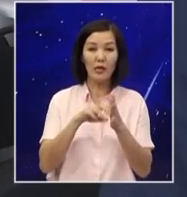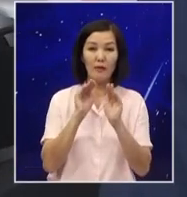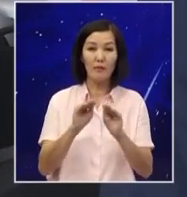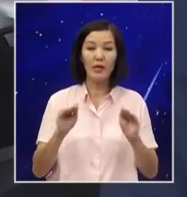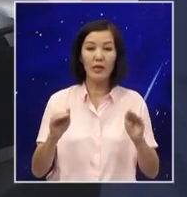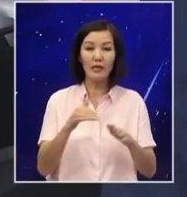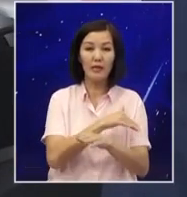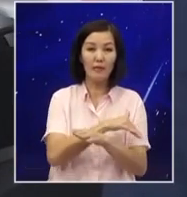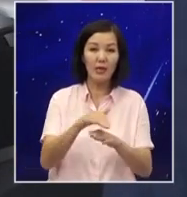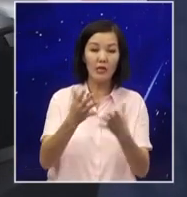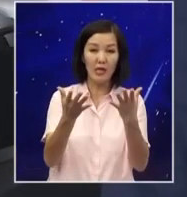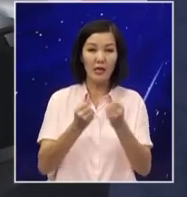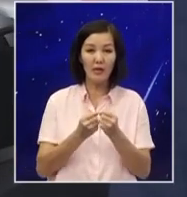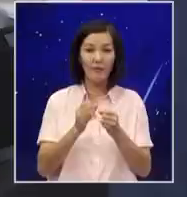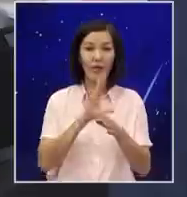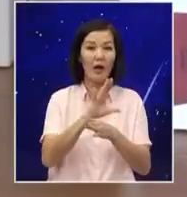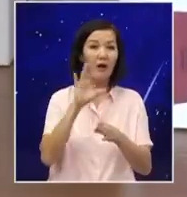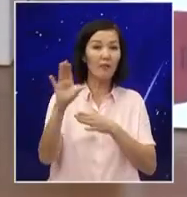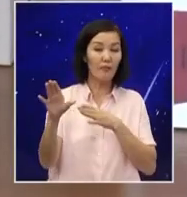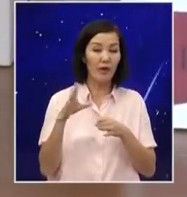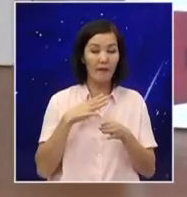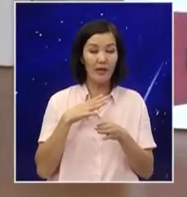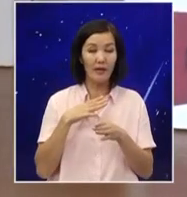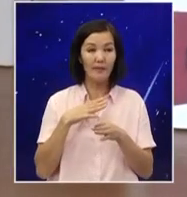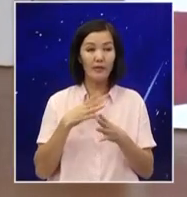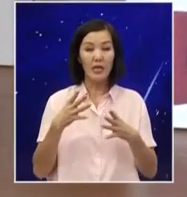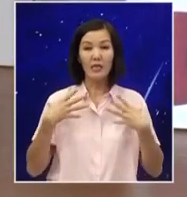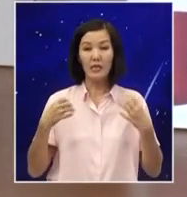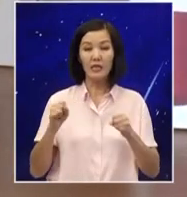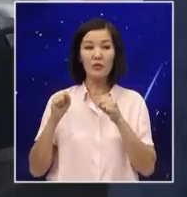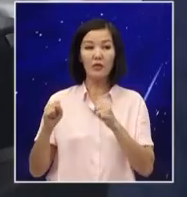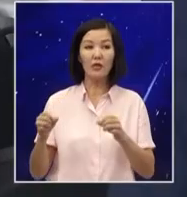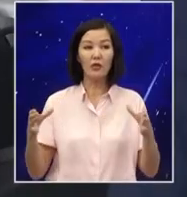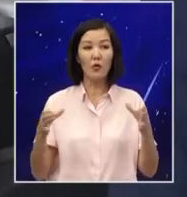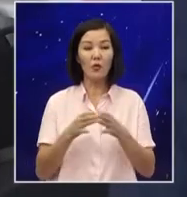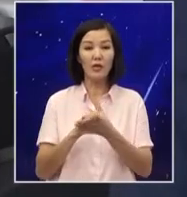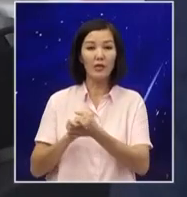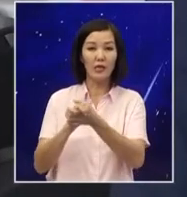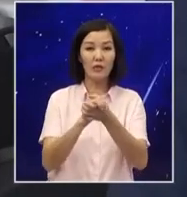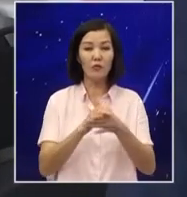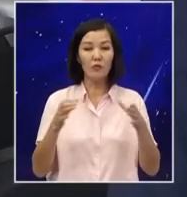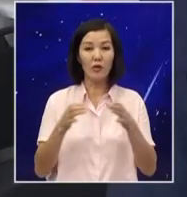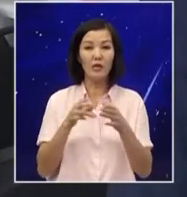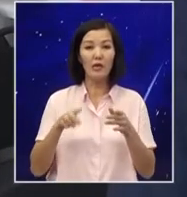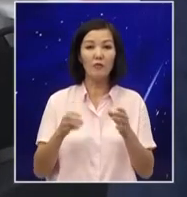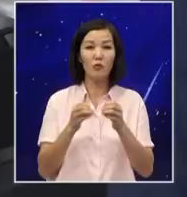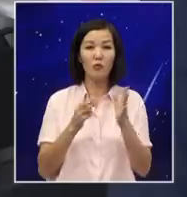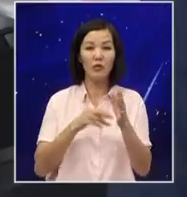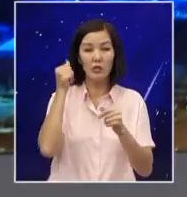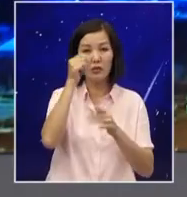мекен жайын алып, сол жерге біз салып жібердік. Денсаулық сақтау жүйесі жұмыскерлерінің салық кәсіптік одағы 2018 жылдан бері жұмыс жасап